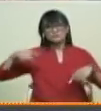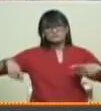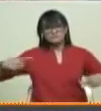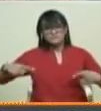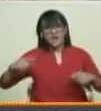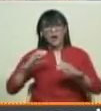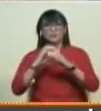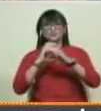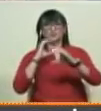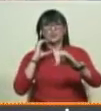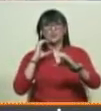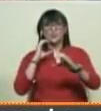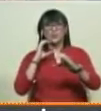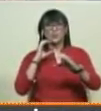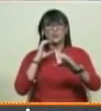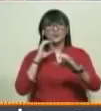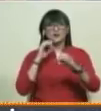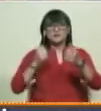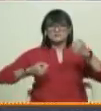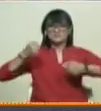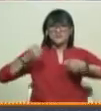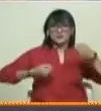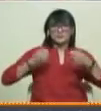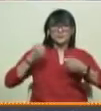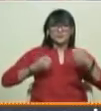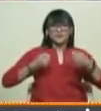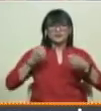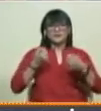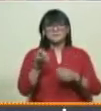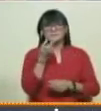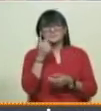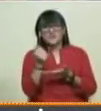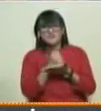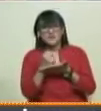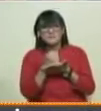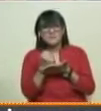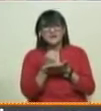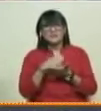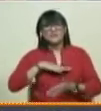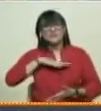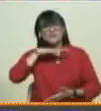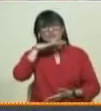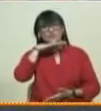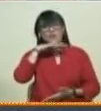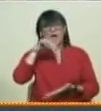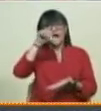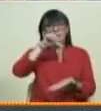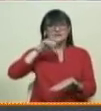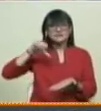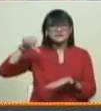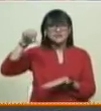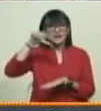autobuses, camionetas, medicamentos, fármacos, aceite,